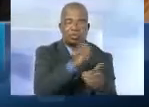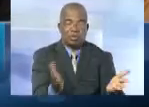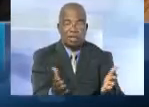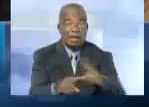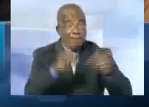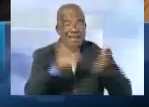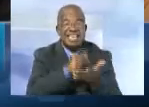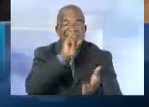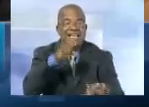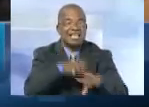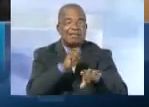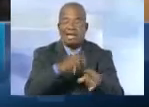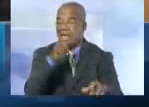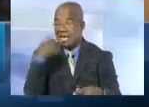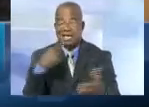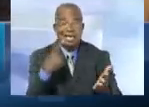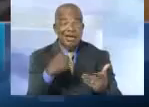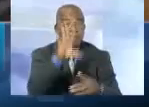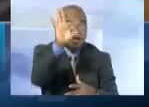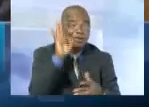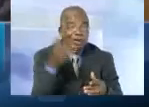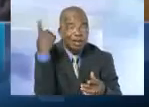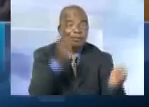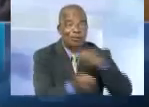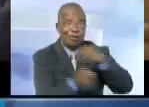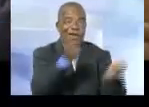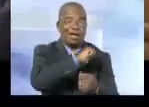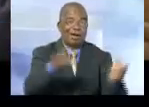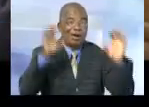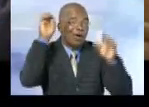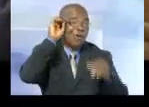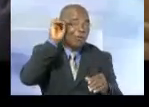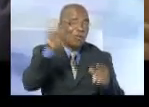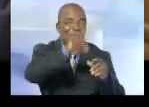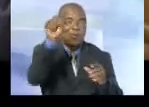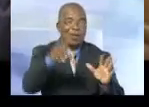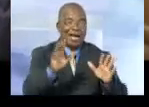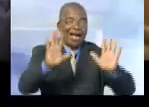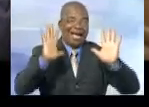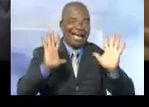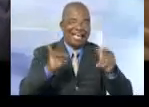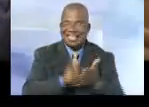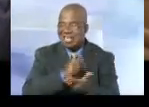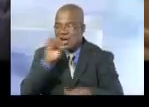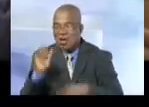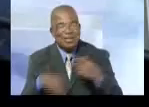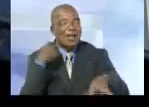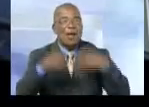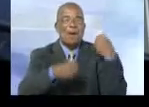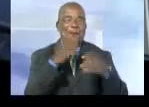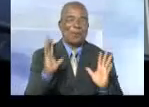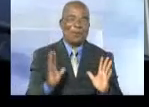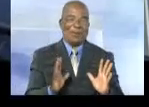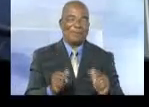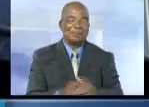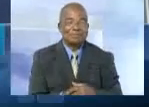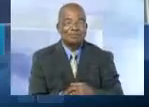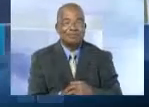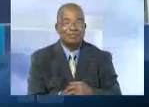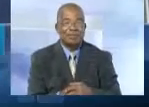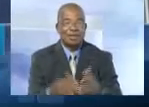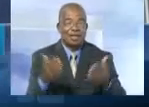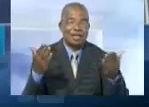fait montre le président de la République Alassane Ouattara pendant son exercice à la tête de l'organisation régionale. J'ai